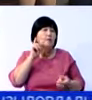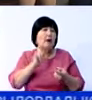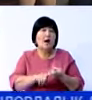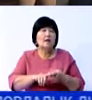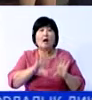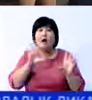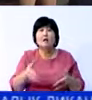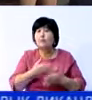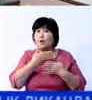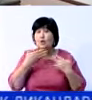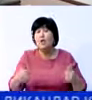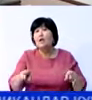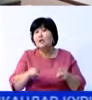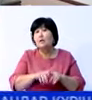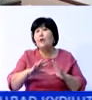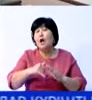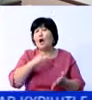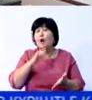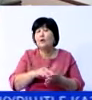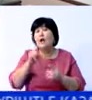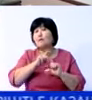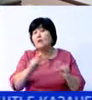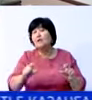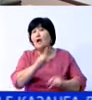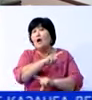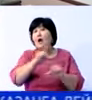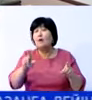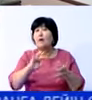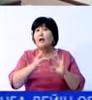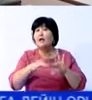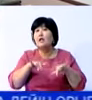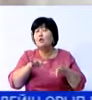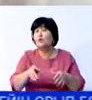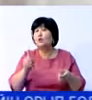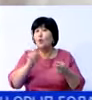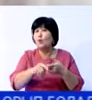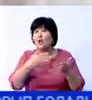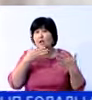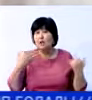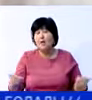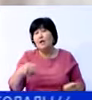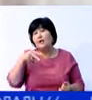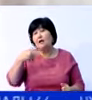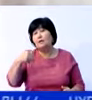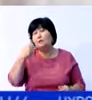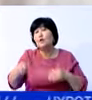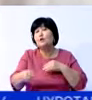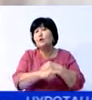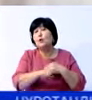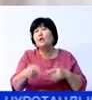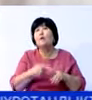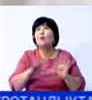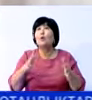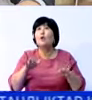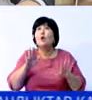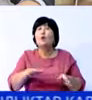деген атымен жоқ. Тіпті ауыл әкімдігі, мектеп, амбулаторлардың өзінде интернет жүйесі орнатылмаған. 2020 жылдың соңына дейін бұл